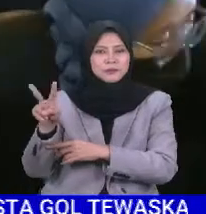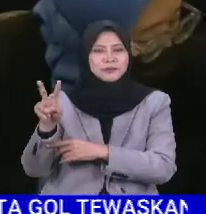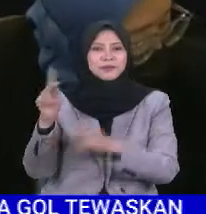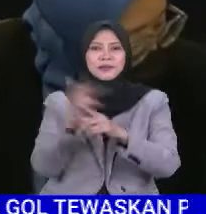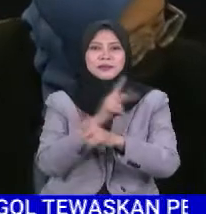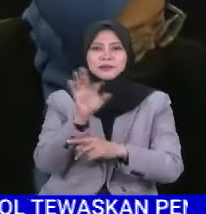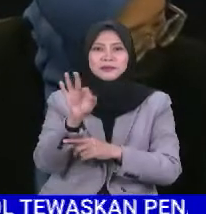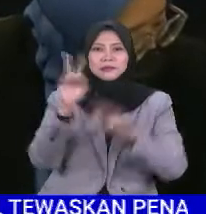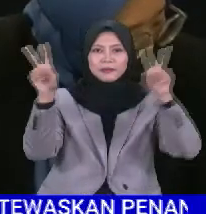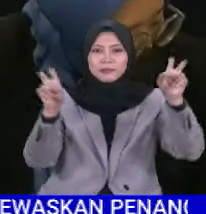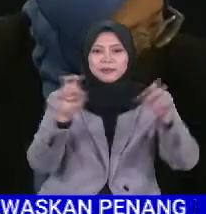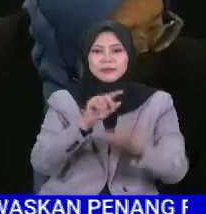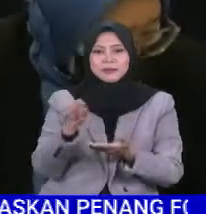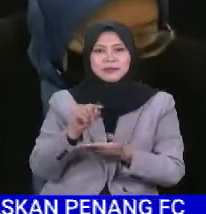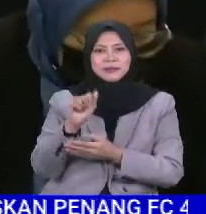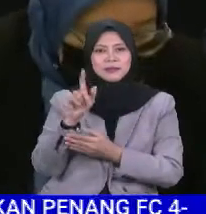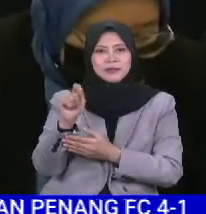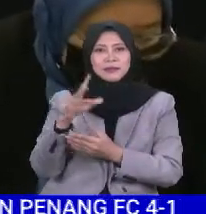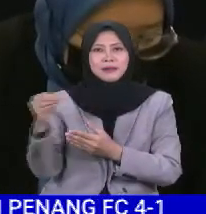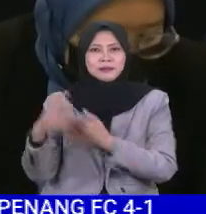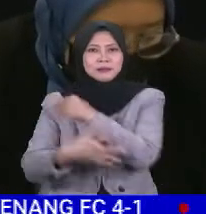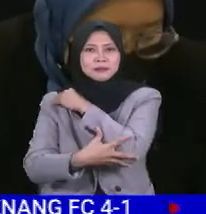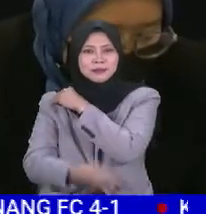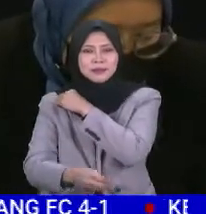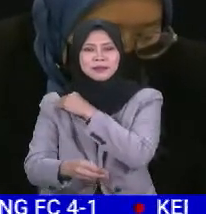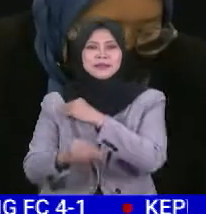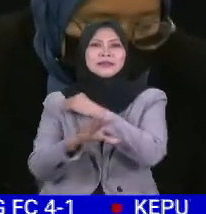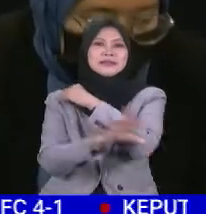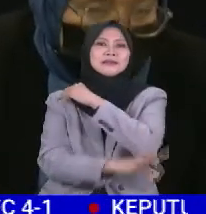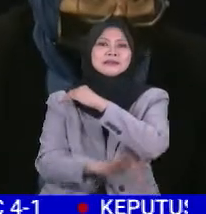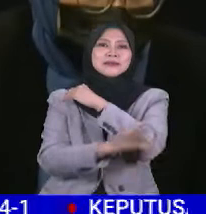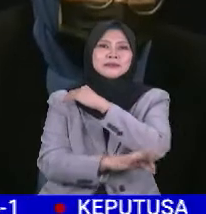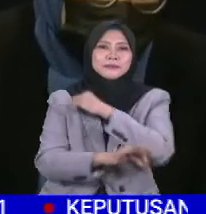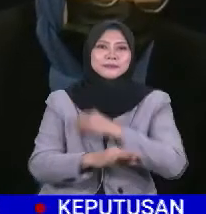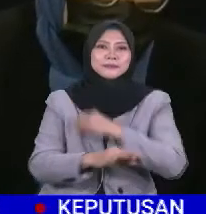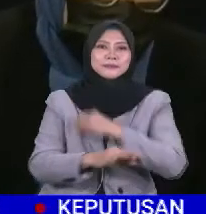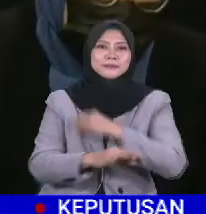kesembilan bertemakan zakat dan kemiskinan yang dinilai negeri